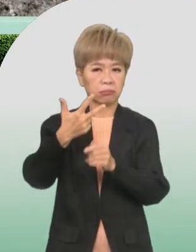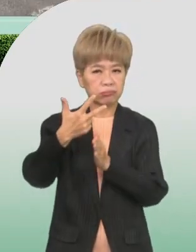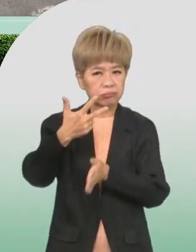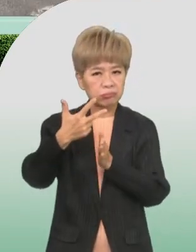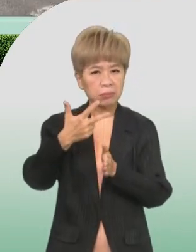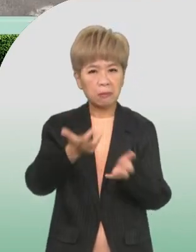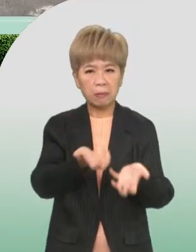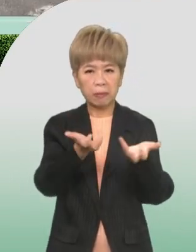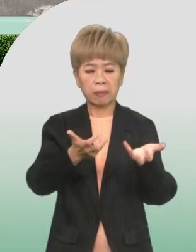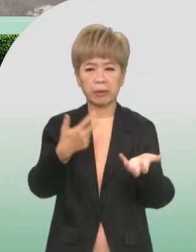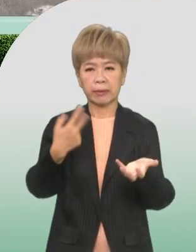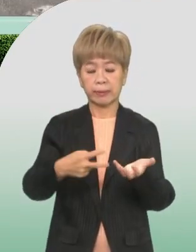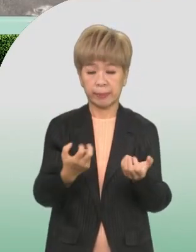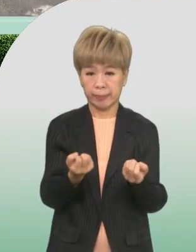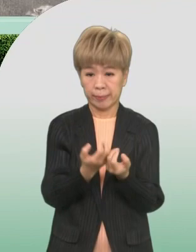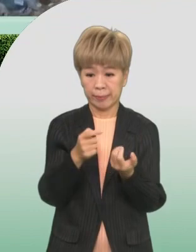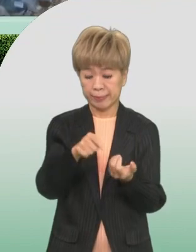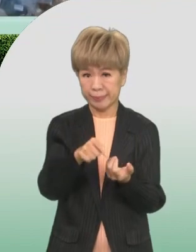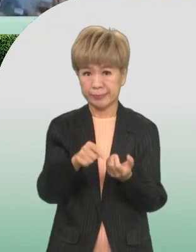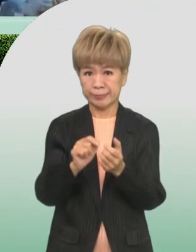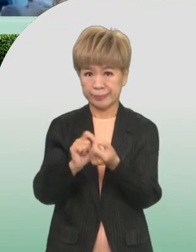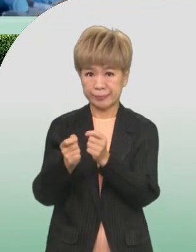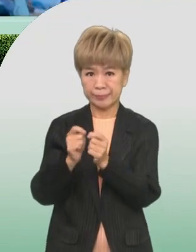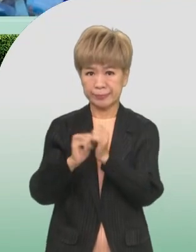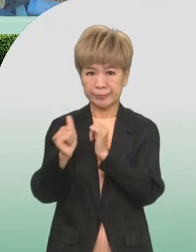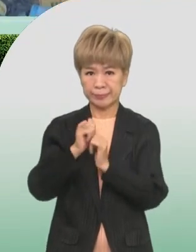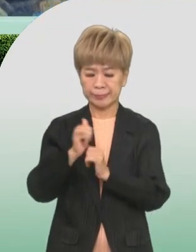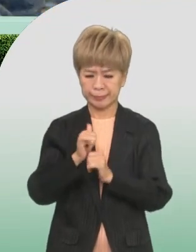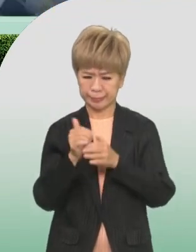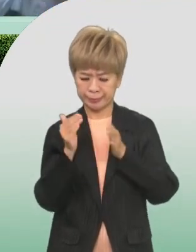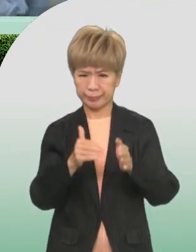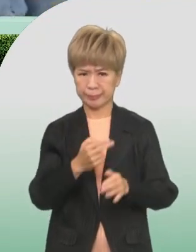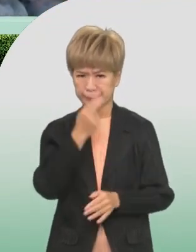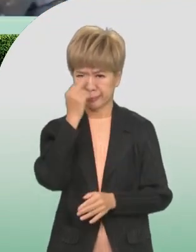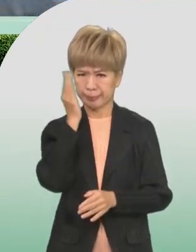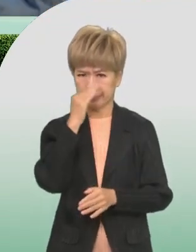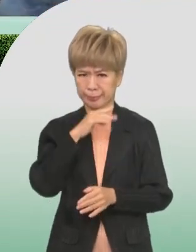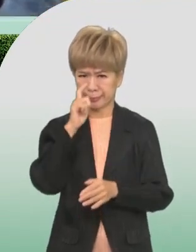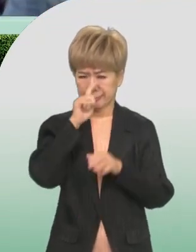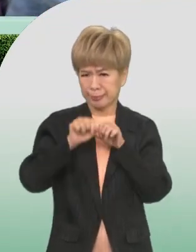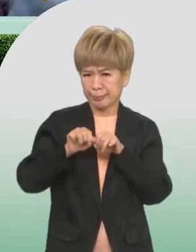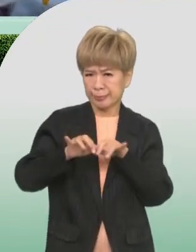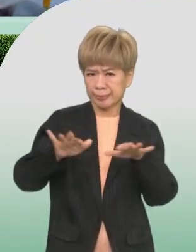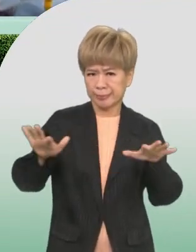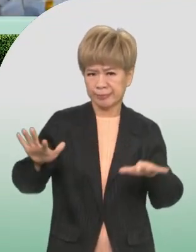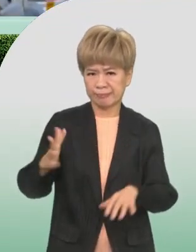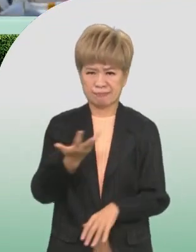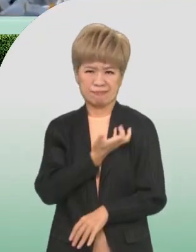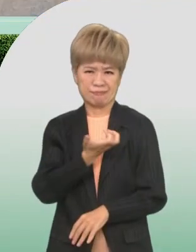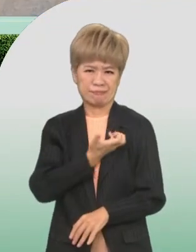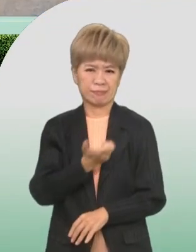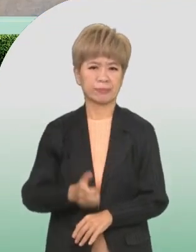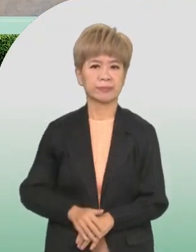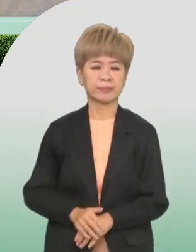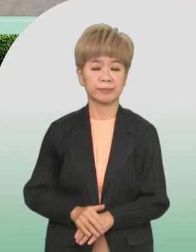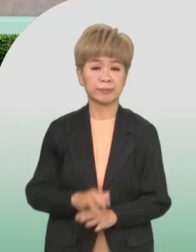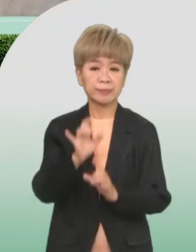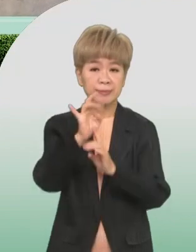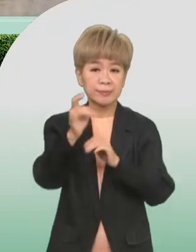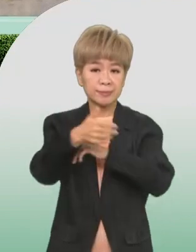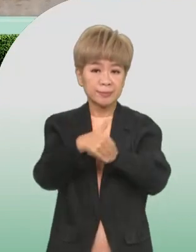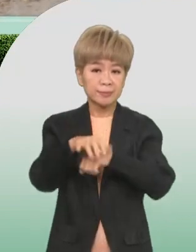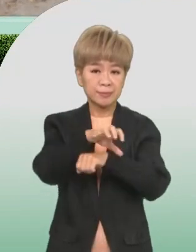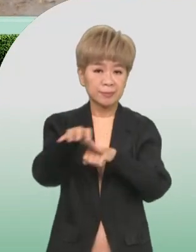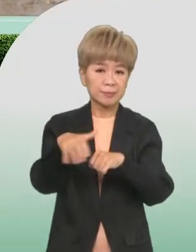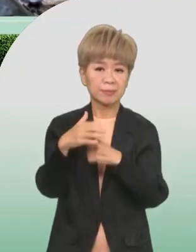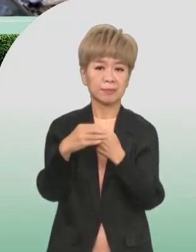复少，未再个引起附近嘅居民长期对粗胖胖嘅米食，还有空气污染等不满嘅情绪。